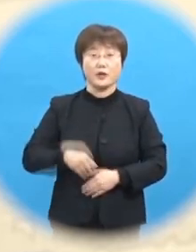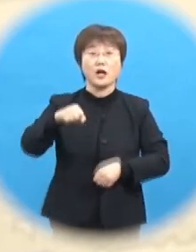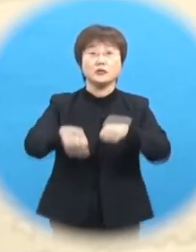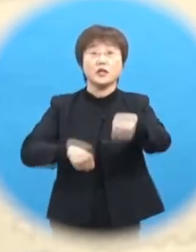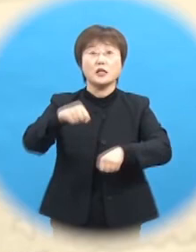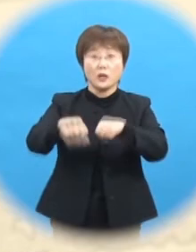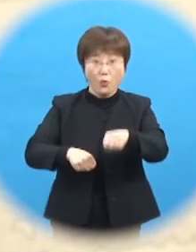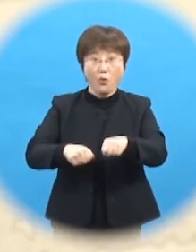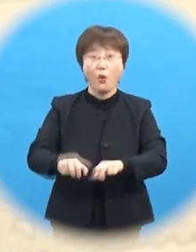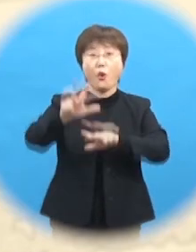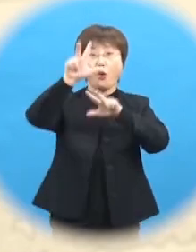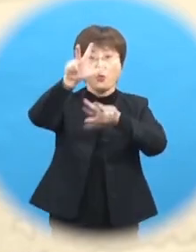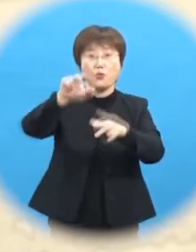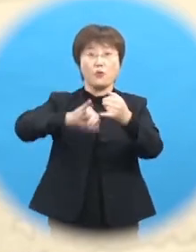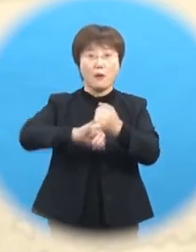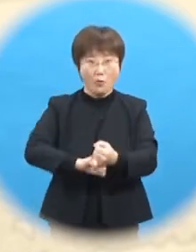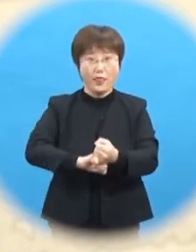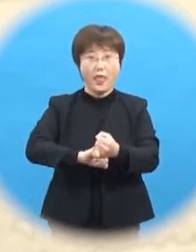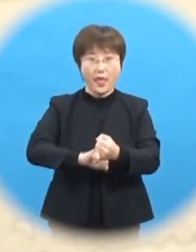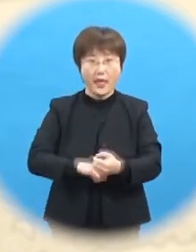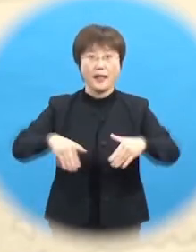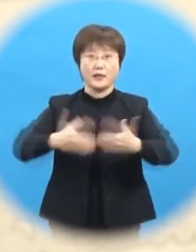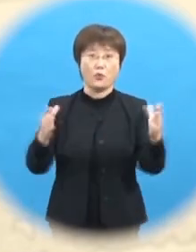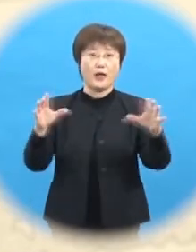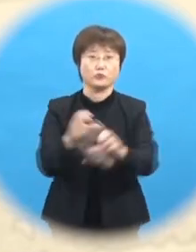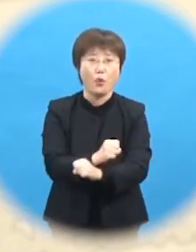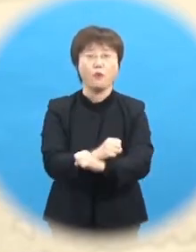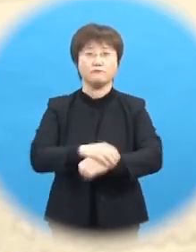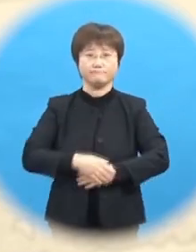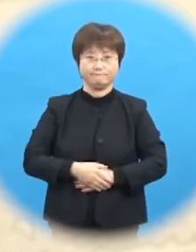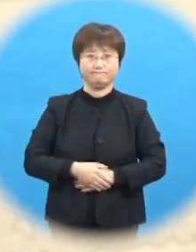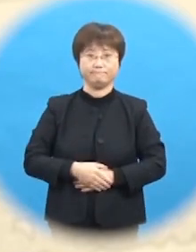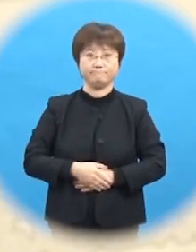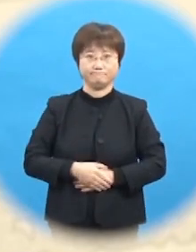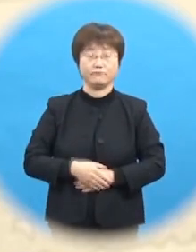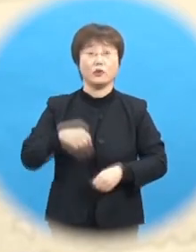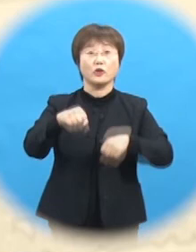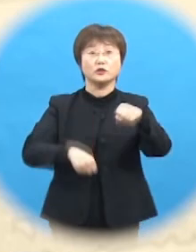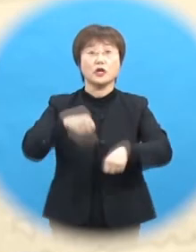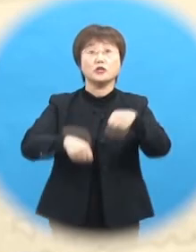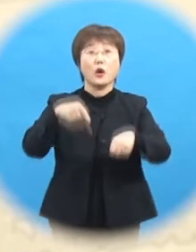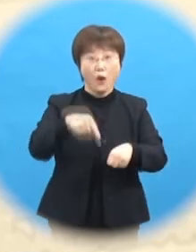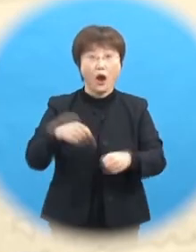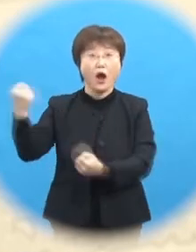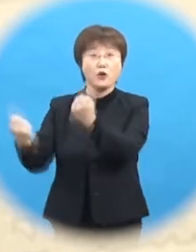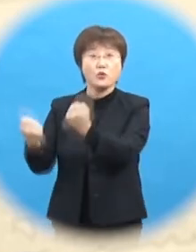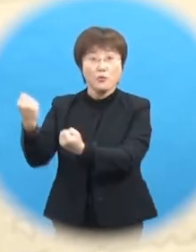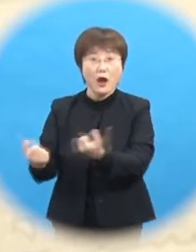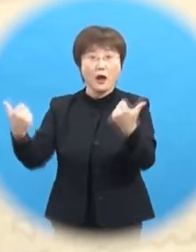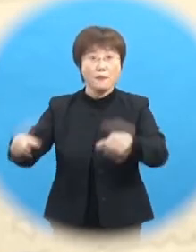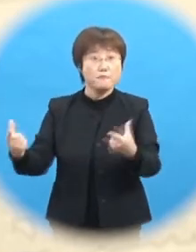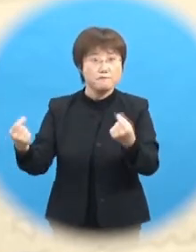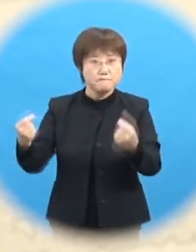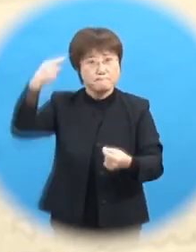自転車のルール守って事故なくそう。自転車は車の仲間って